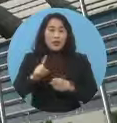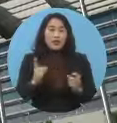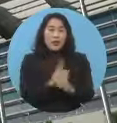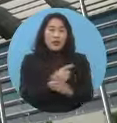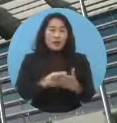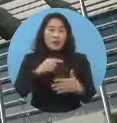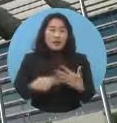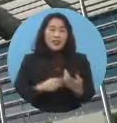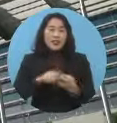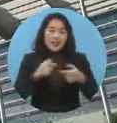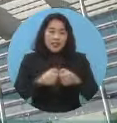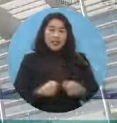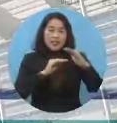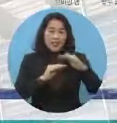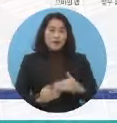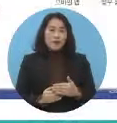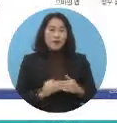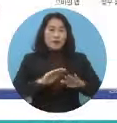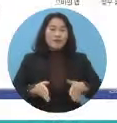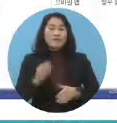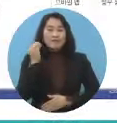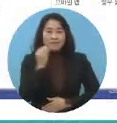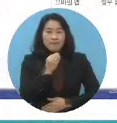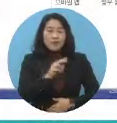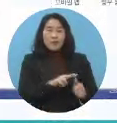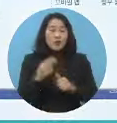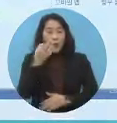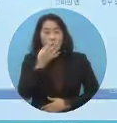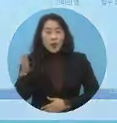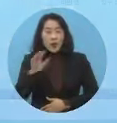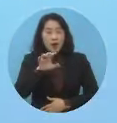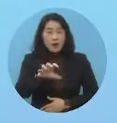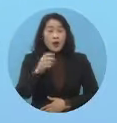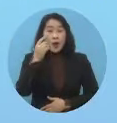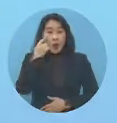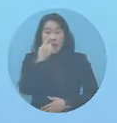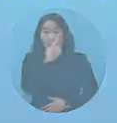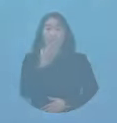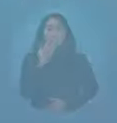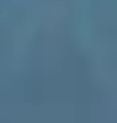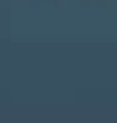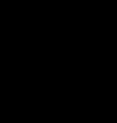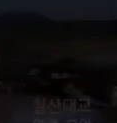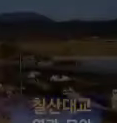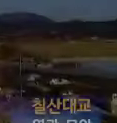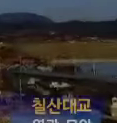도 달라지는 제도와 시책 에 관한 자세한 내용은 전라남도 누리집 정보공개 란에서 확인할 수 있습니다